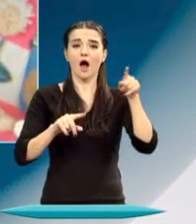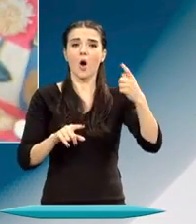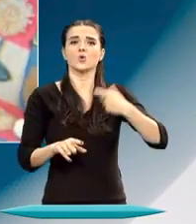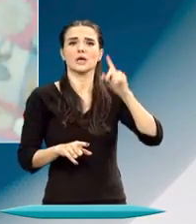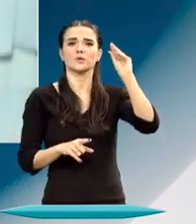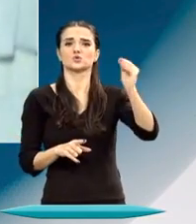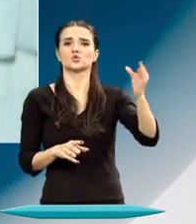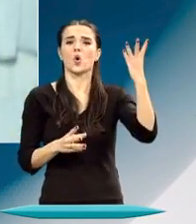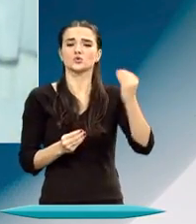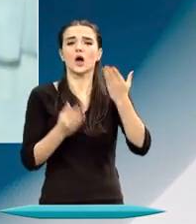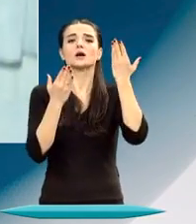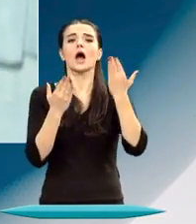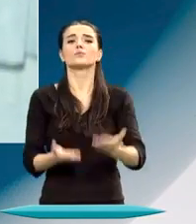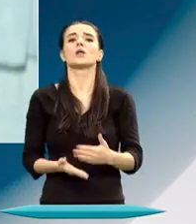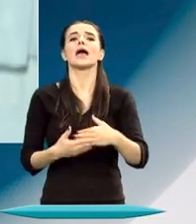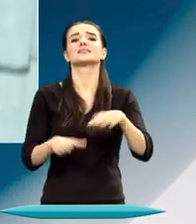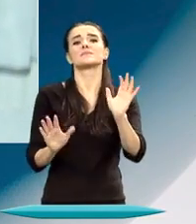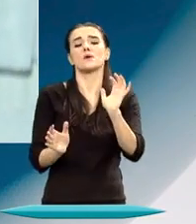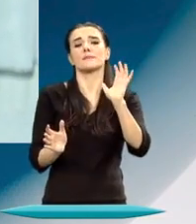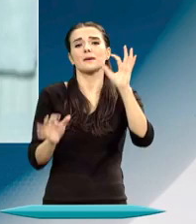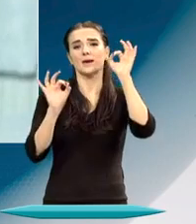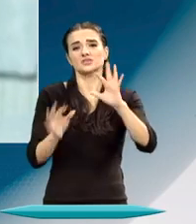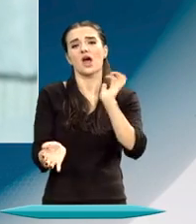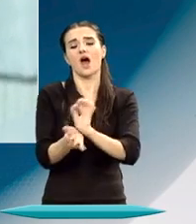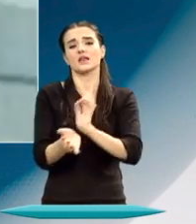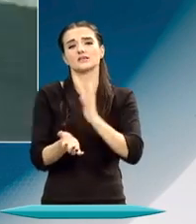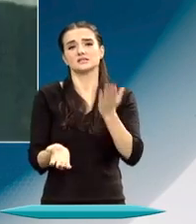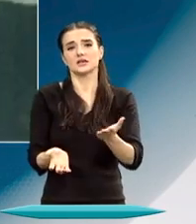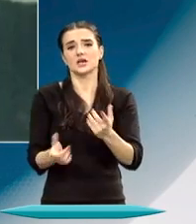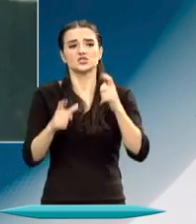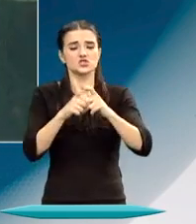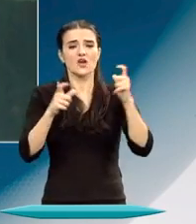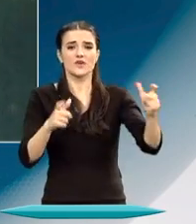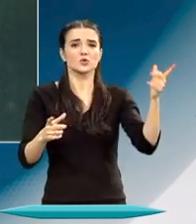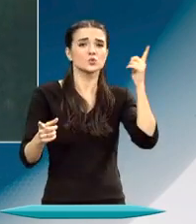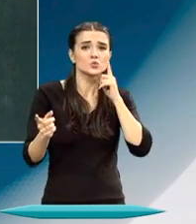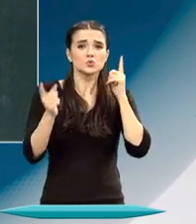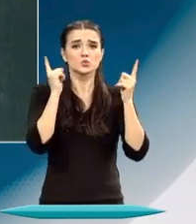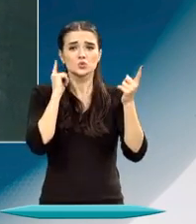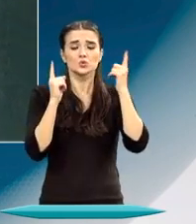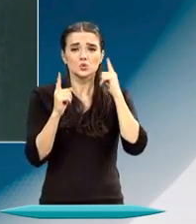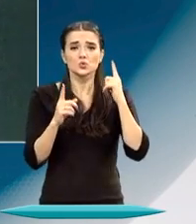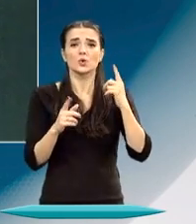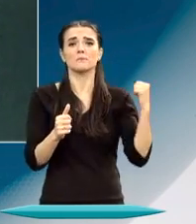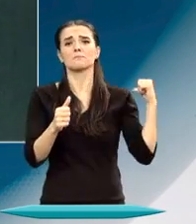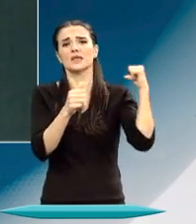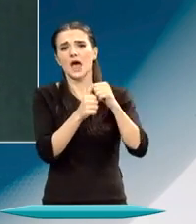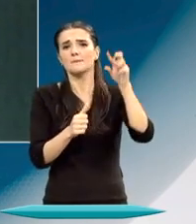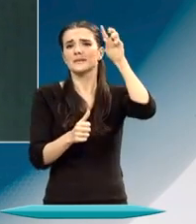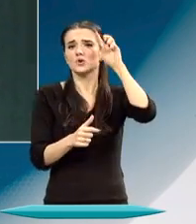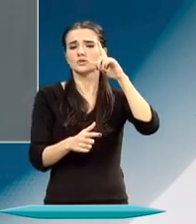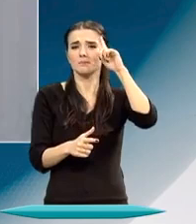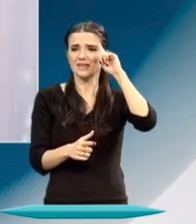Baha'nın özel bir çocuk olduğunu kabul etmemekte ısrarcıdır ailesi. Çevrelerinden duydukları üzerine